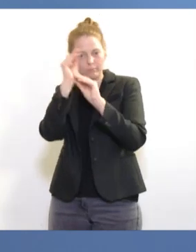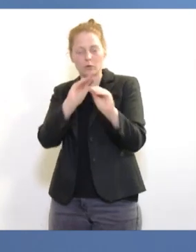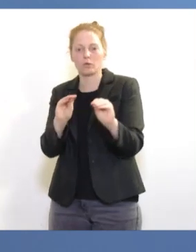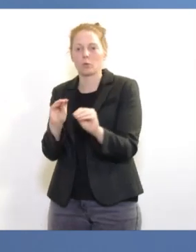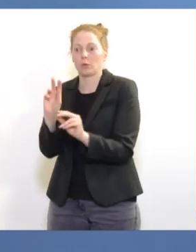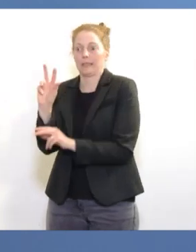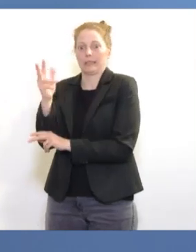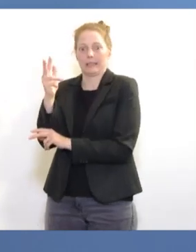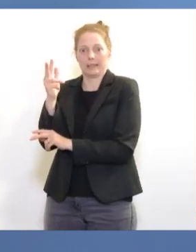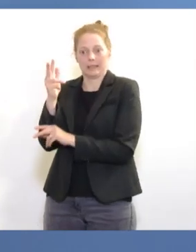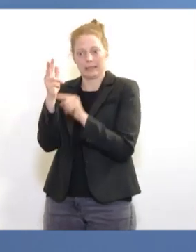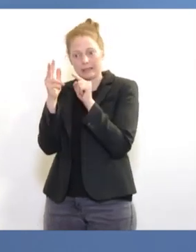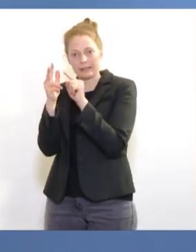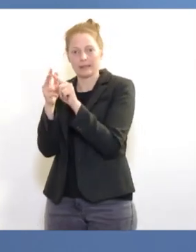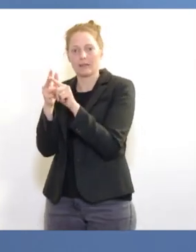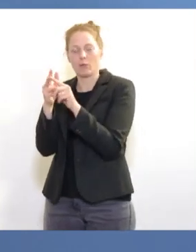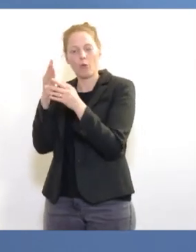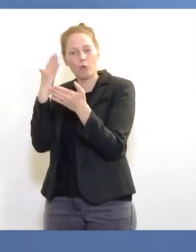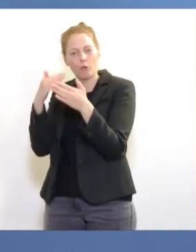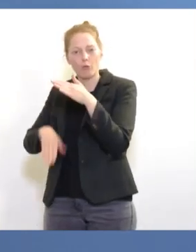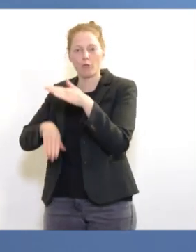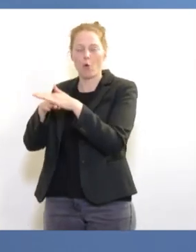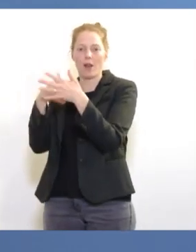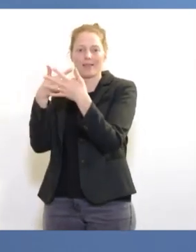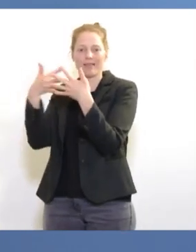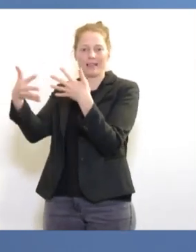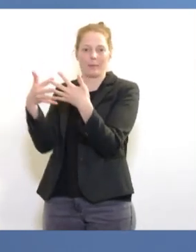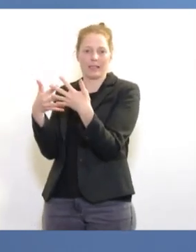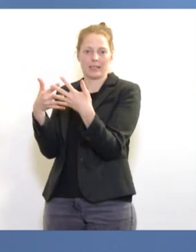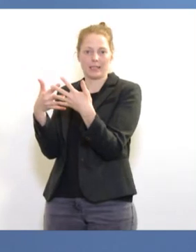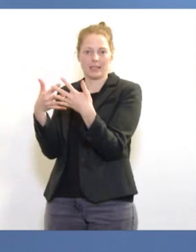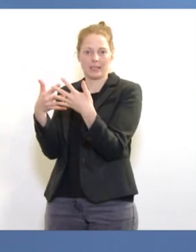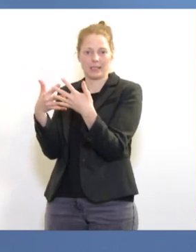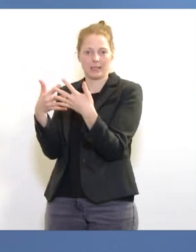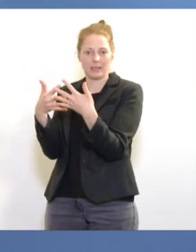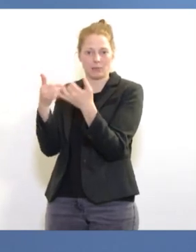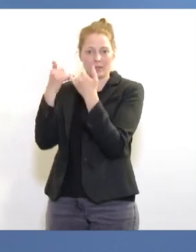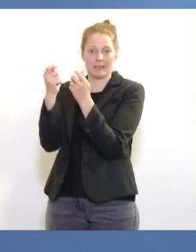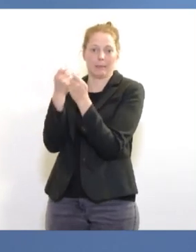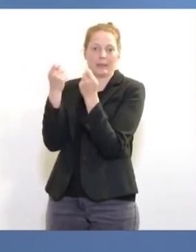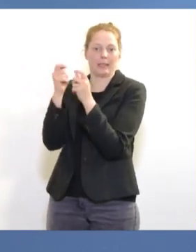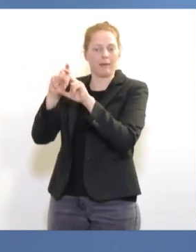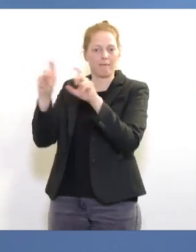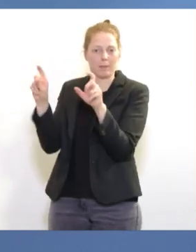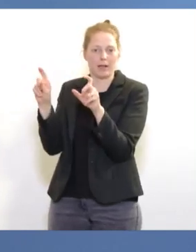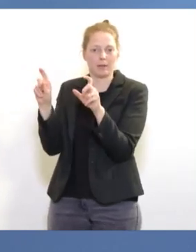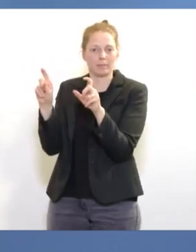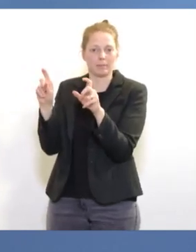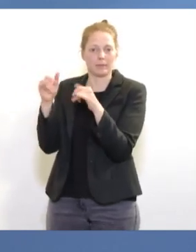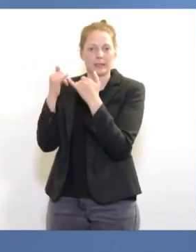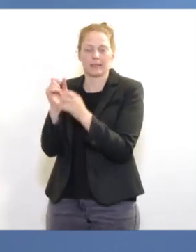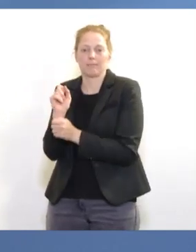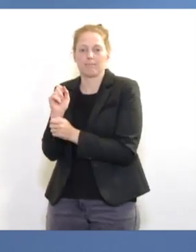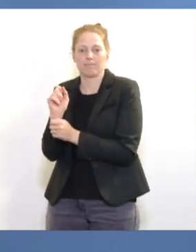dieser Pressekonferenz auch voll Transparenz gehen, wer den Tischebilder angeht von den Betrieben, die aufgrund von einer